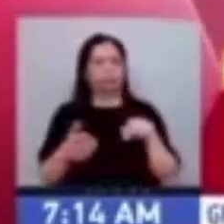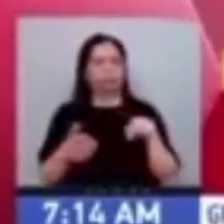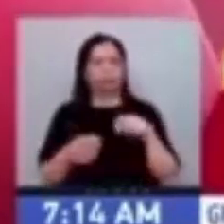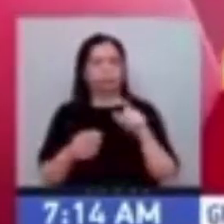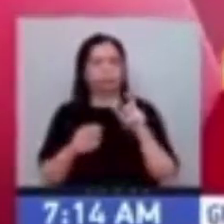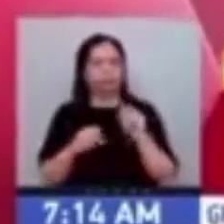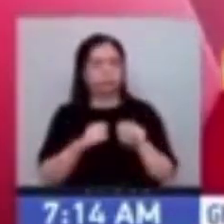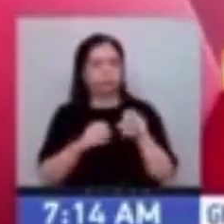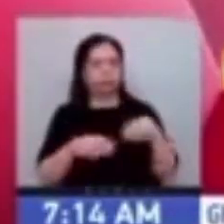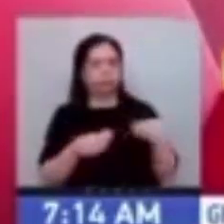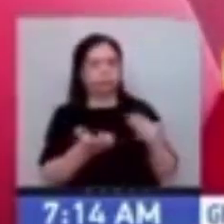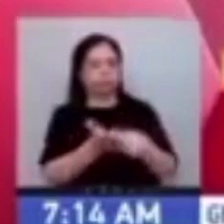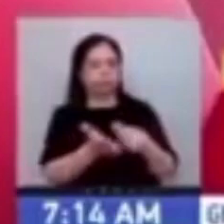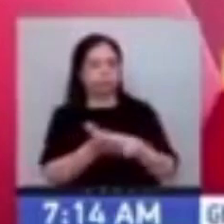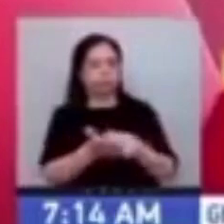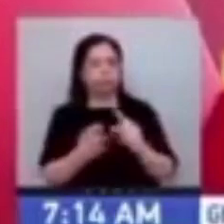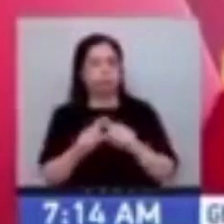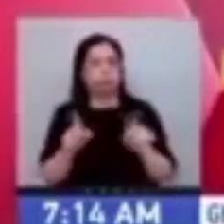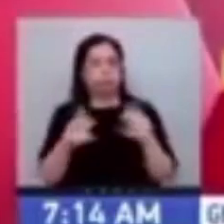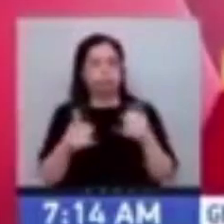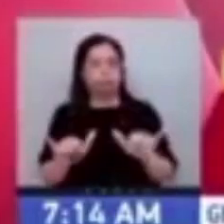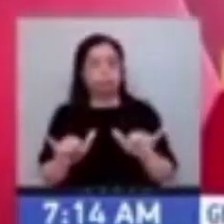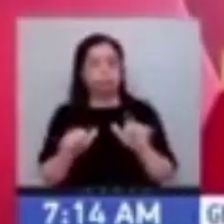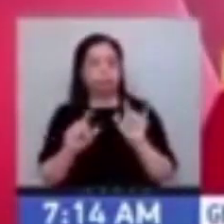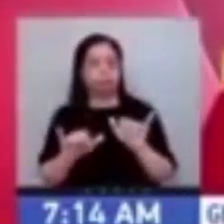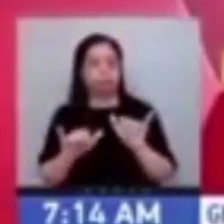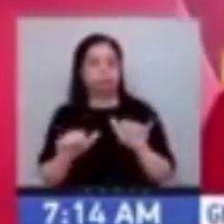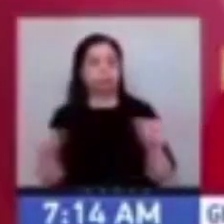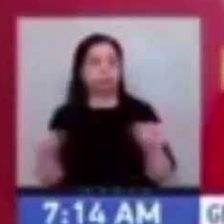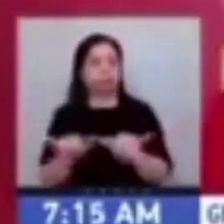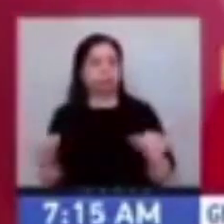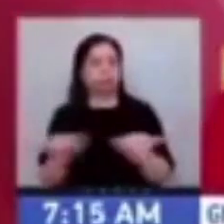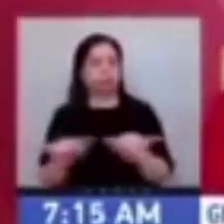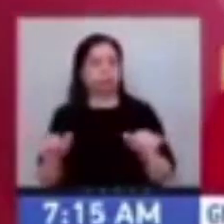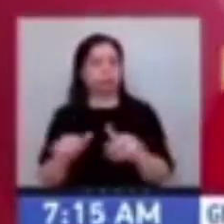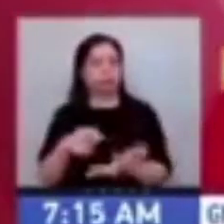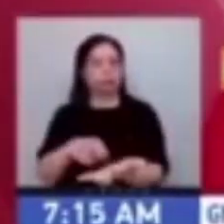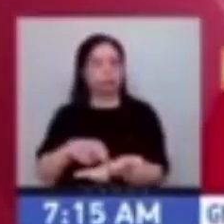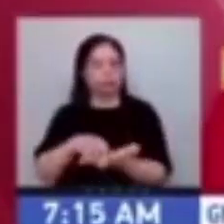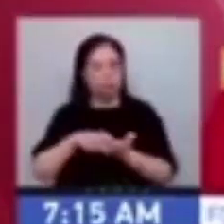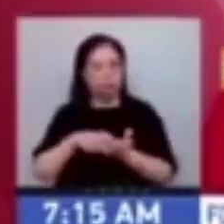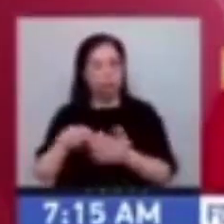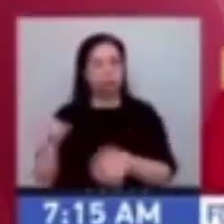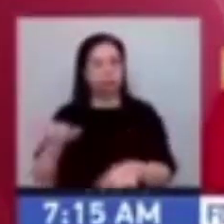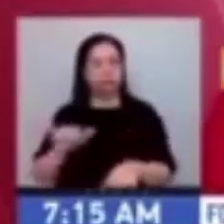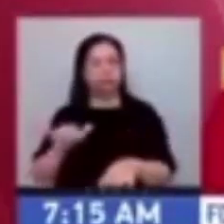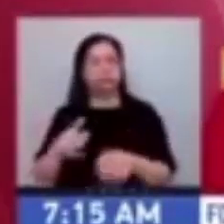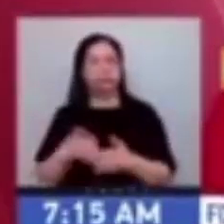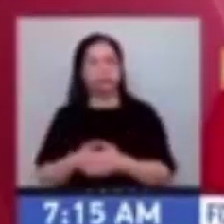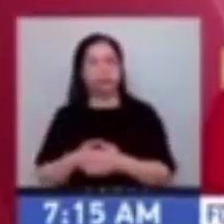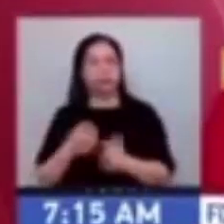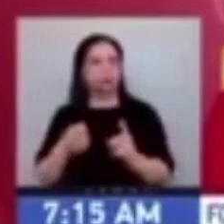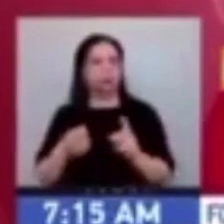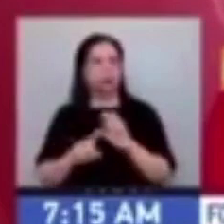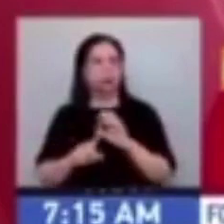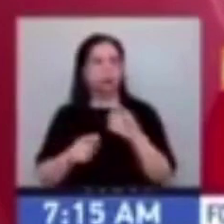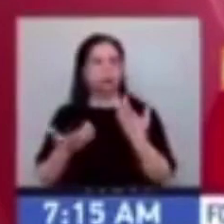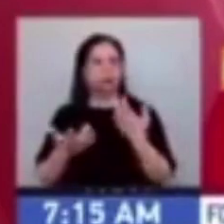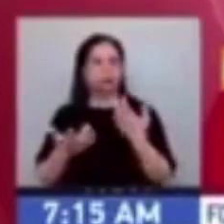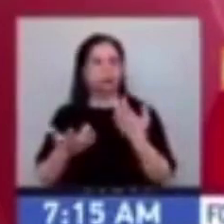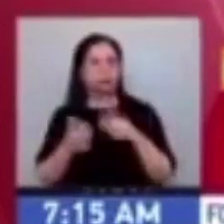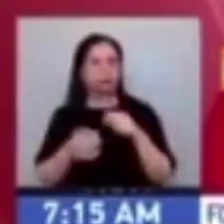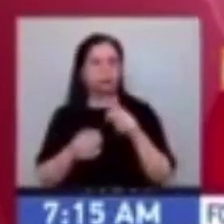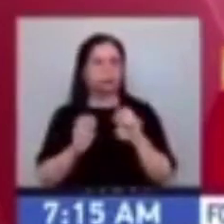grant. Pero mananatili pa rin po na the same po yung requirements at the same po yung conditions na tinatakda ng batas. Yun nga